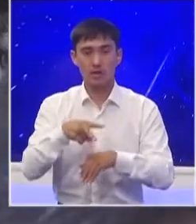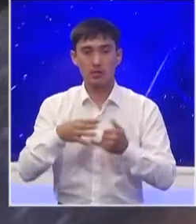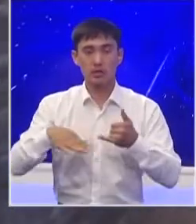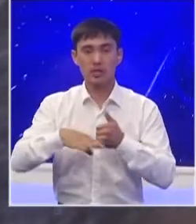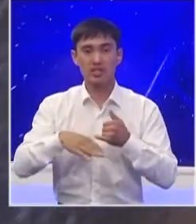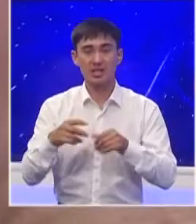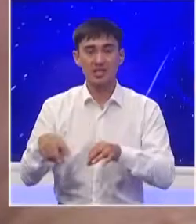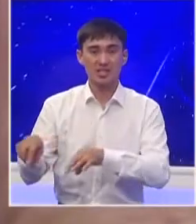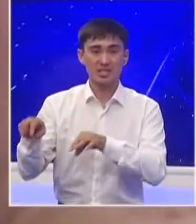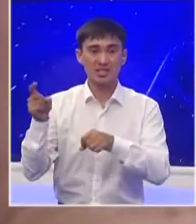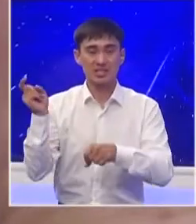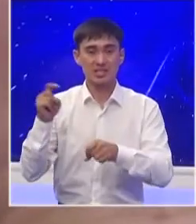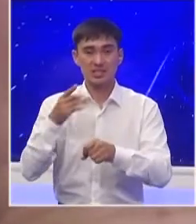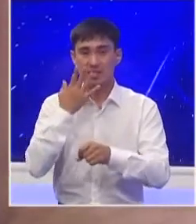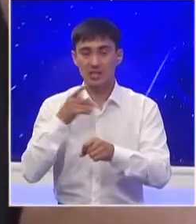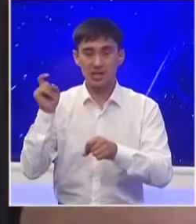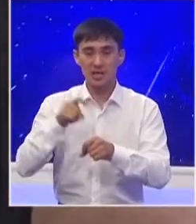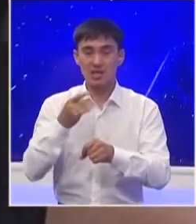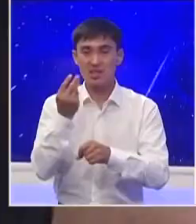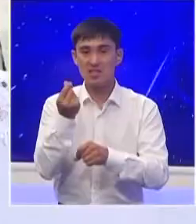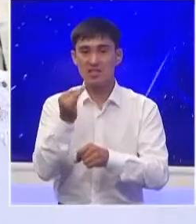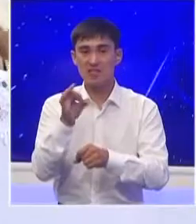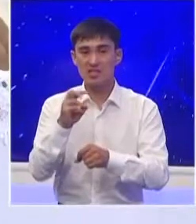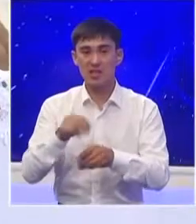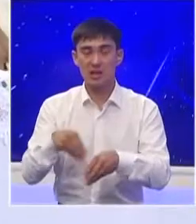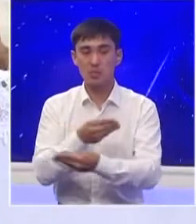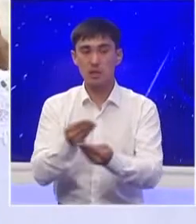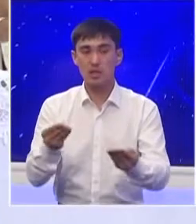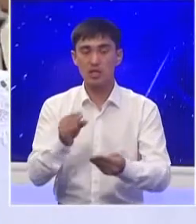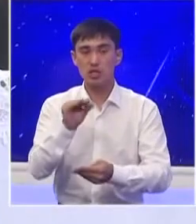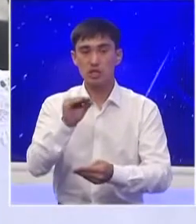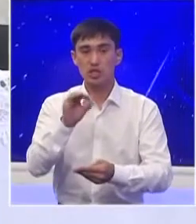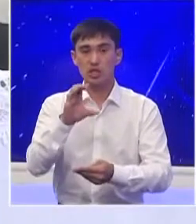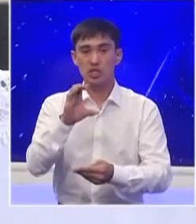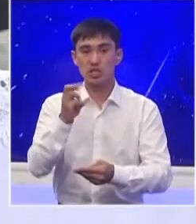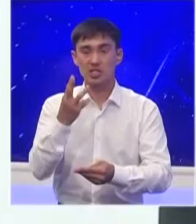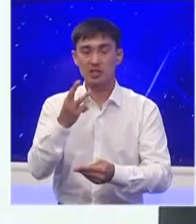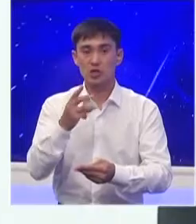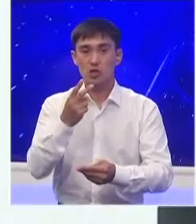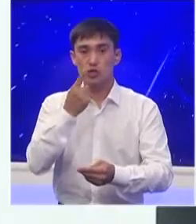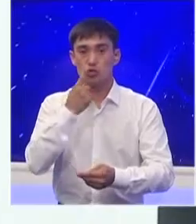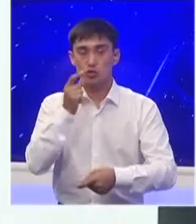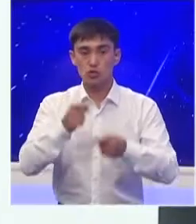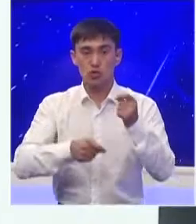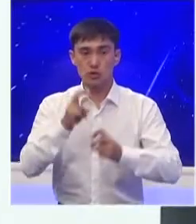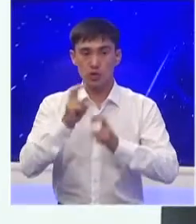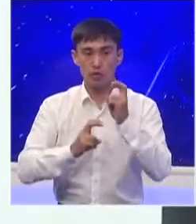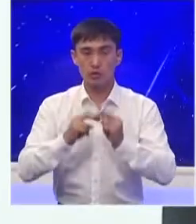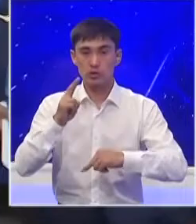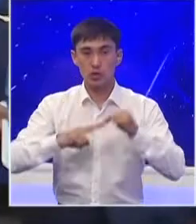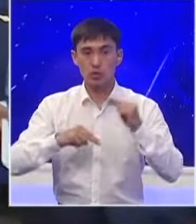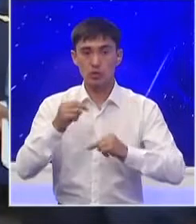келген инвесторларға берген. Бұл жерде Алатау Дейри жауапкершілігі шектеулі серіктестігі сүт зауытын салу керектін. Алайда 15 жыл